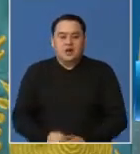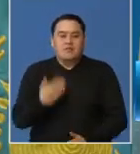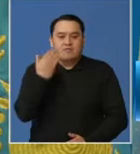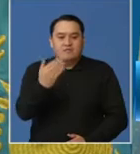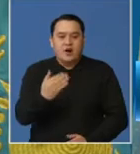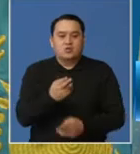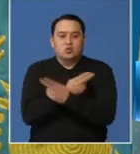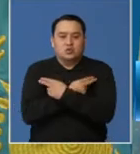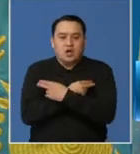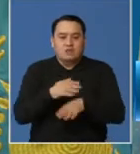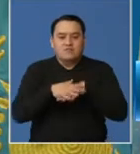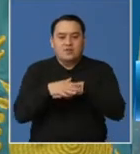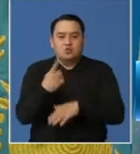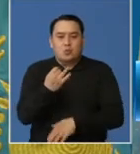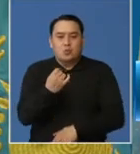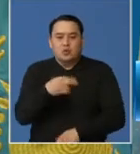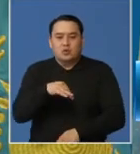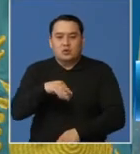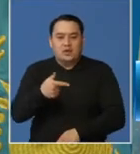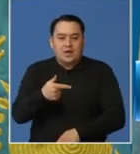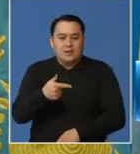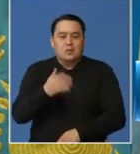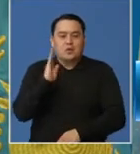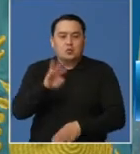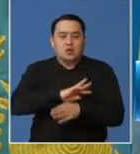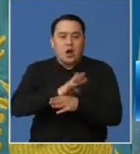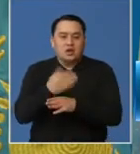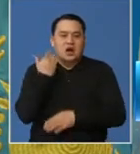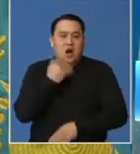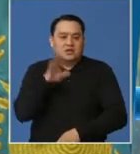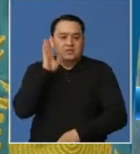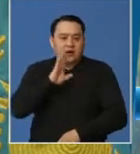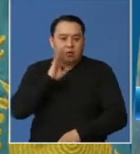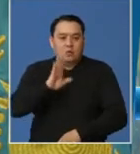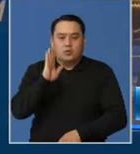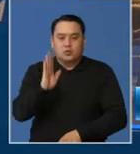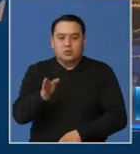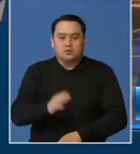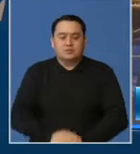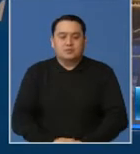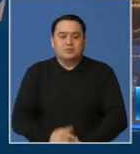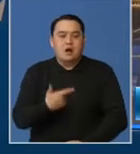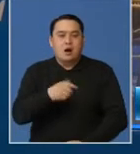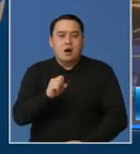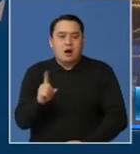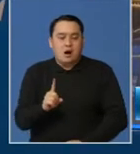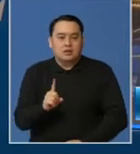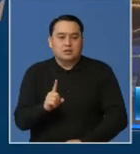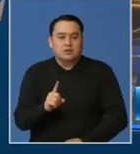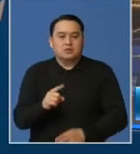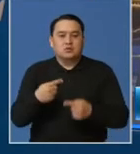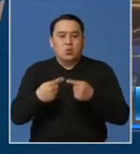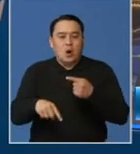Вашему дачному массиву выделим 100 миллионов тенге. Вы будете обеспечены качественной питьевой водой. Газификация – отдельная